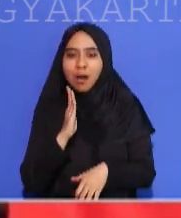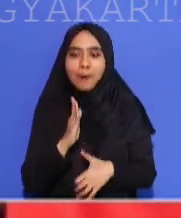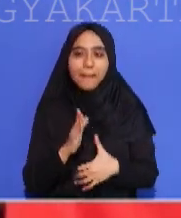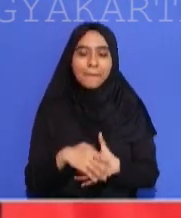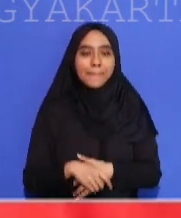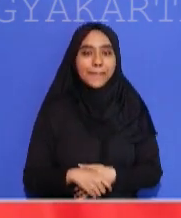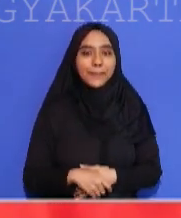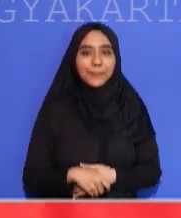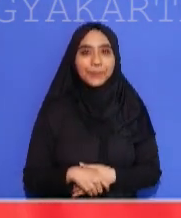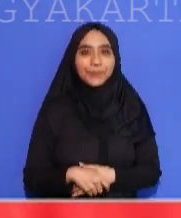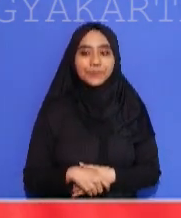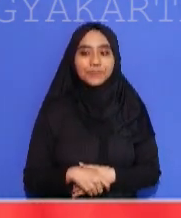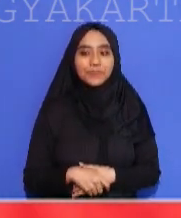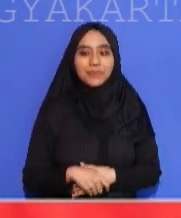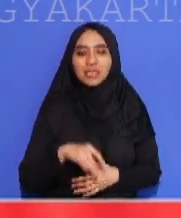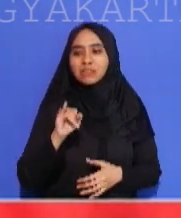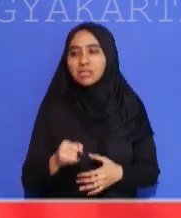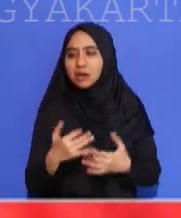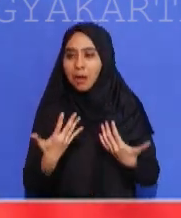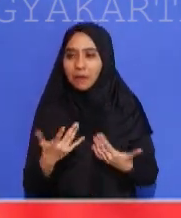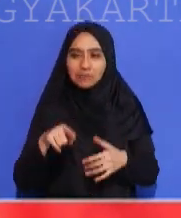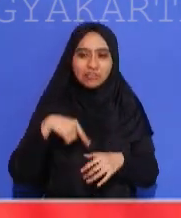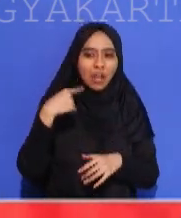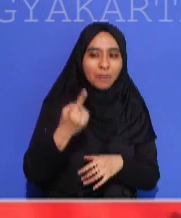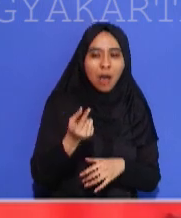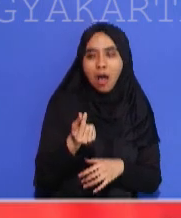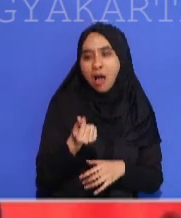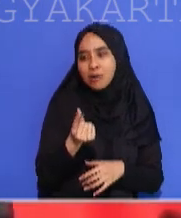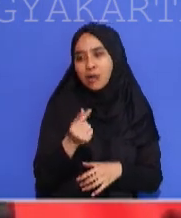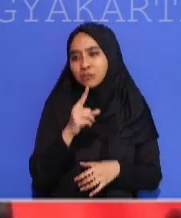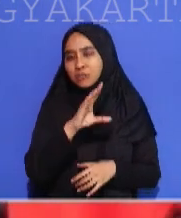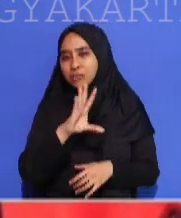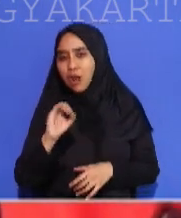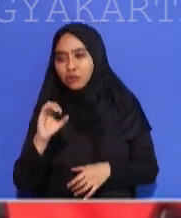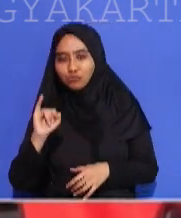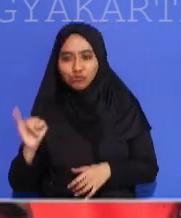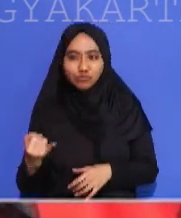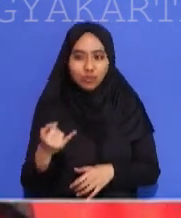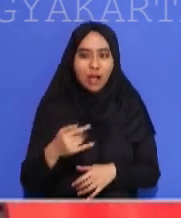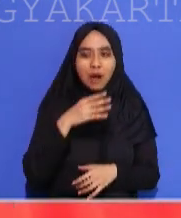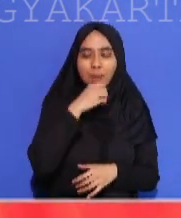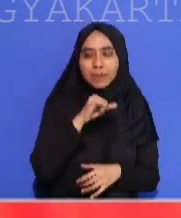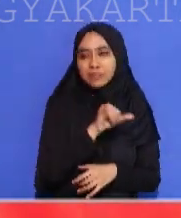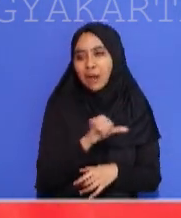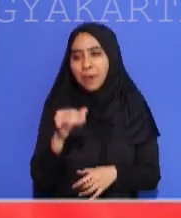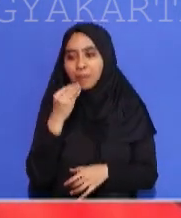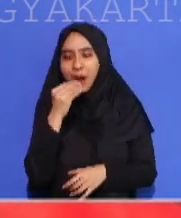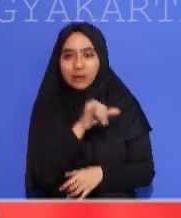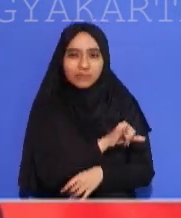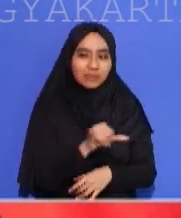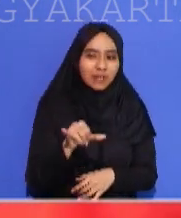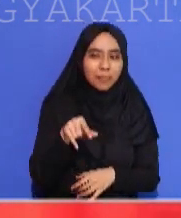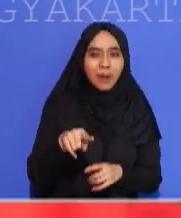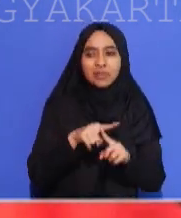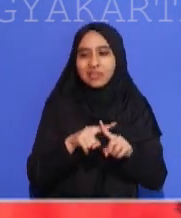ini kannya sampai ada yang ratusan jutaah dengan kambing yang sama kita ngasih makan yang sama tapi